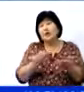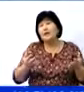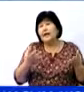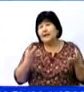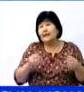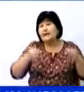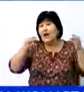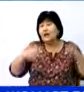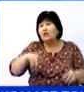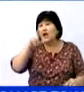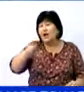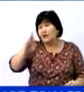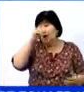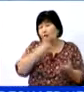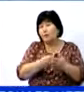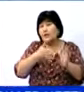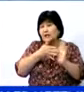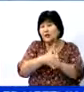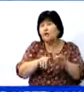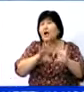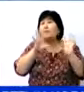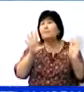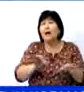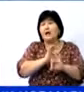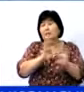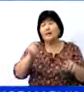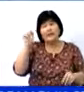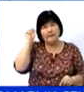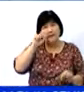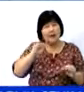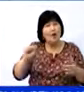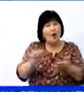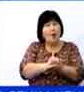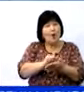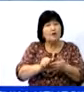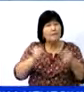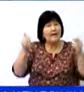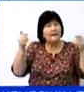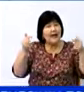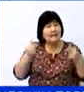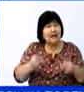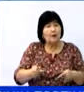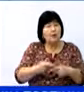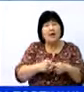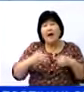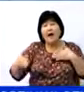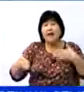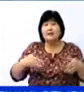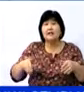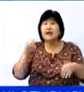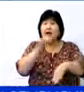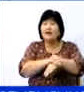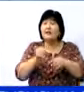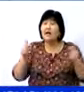Енді кез келген азамат бюджеттік шығындар туралы бар мәліметті біле алады. Құжаттамаларды салыстыра отырып, алшақтықтар анықталған